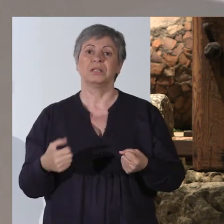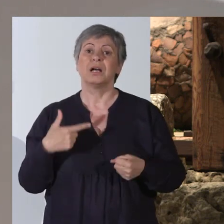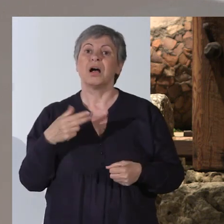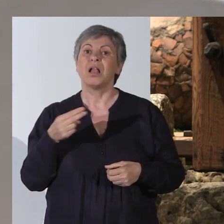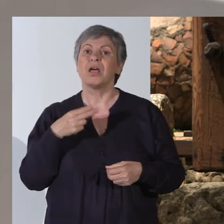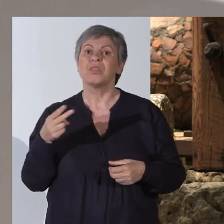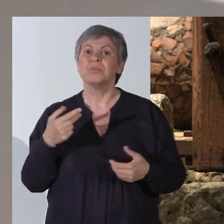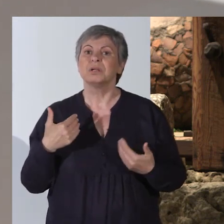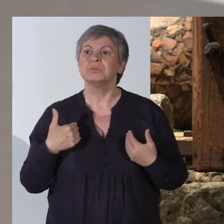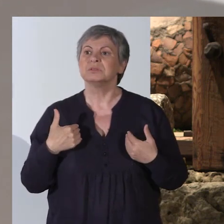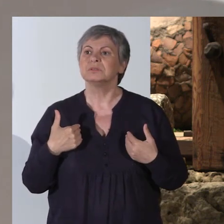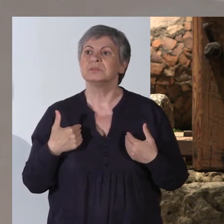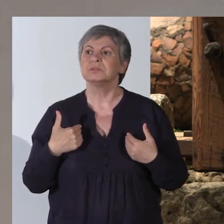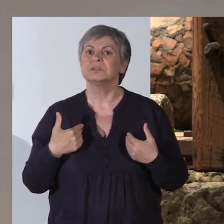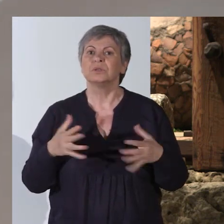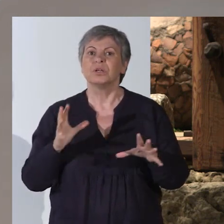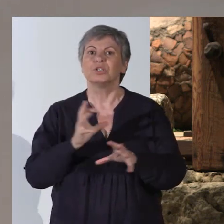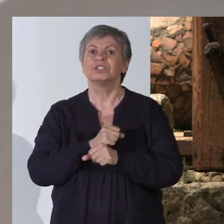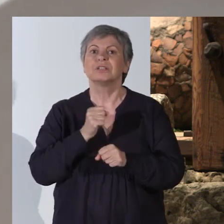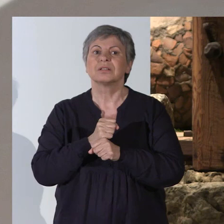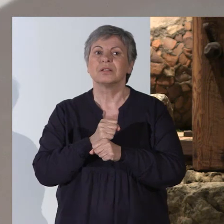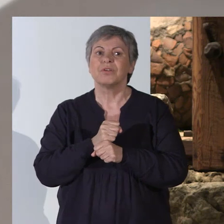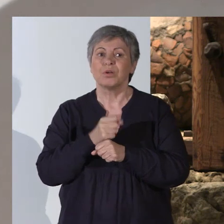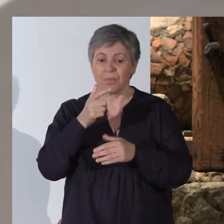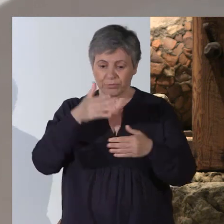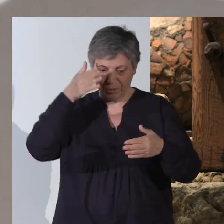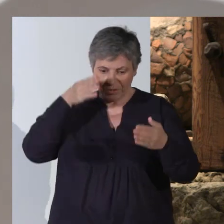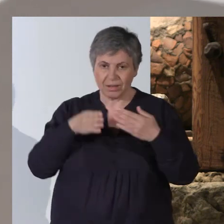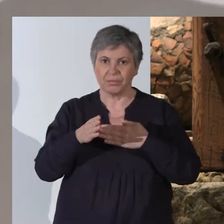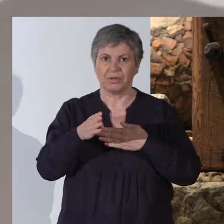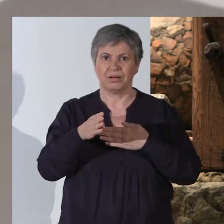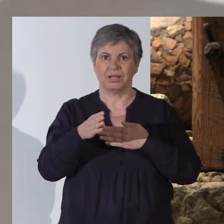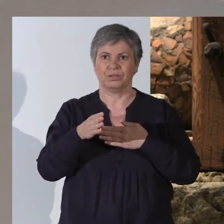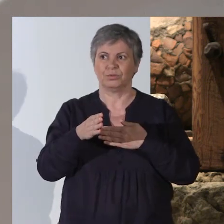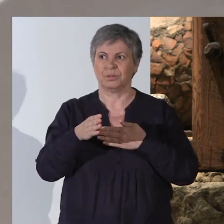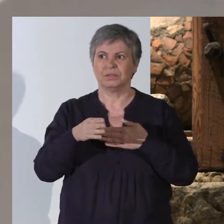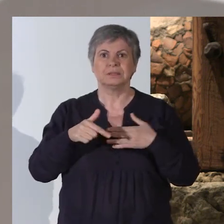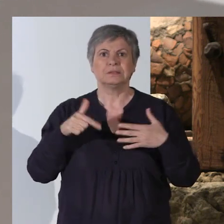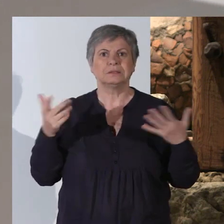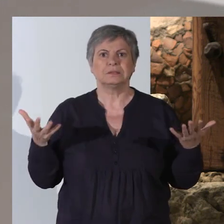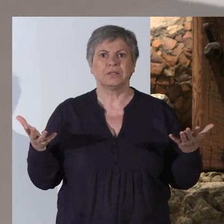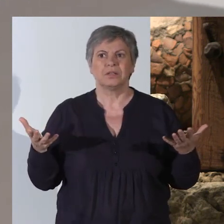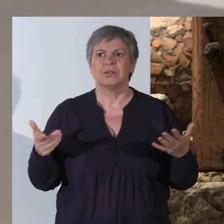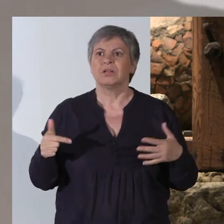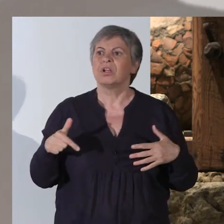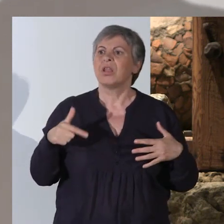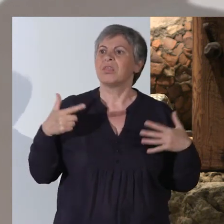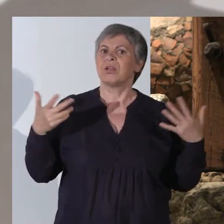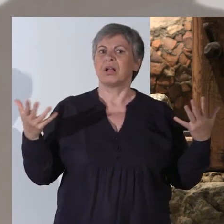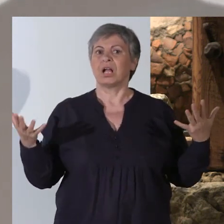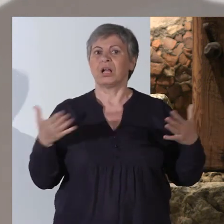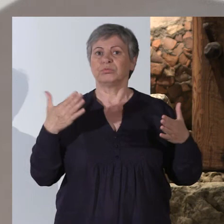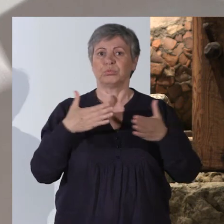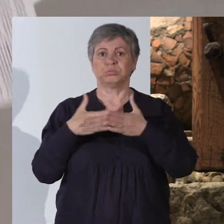καταφέρουμε να το ξεπεράσουμε να μην του δώσουμε πια τον τόσο σημαντικό όγκο που ο κόσμος μπορεί να του